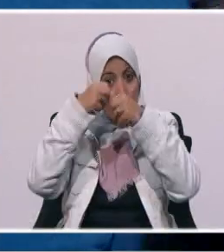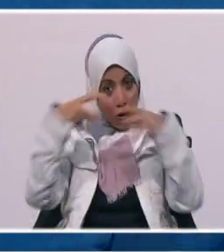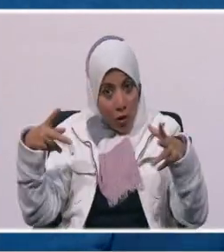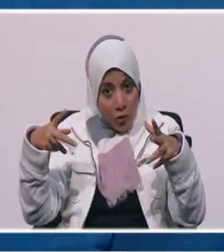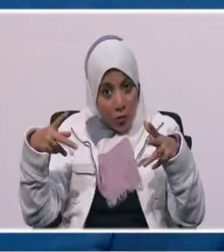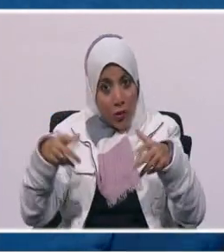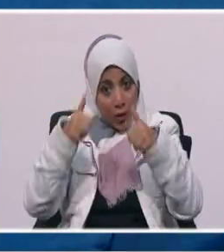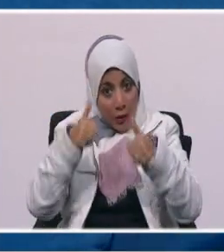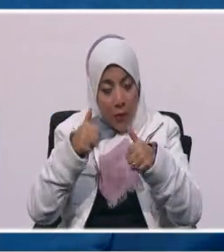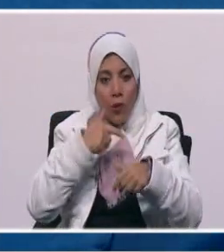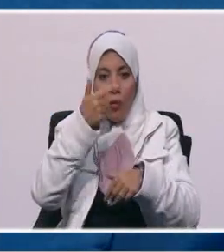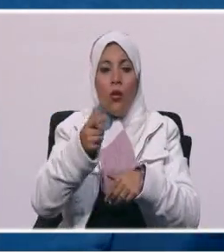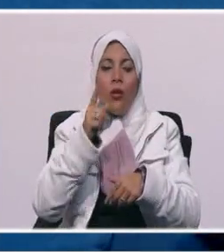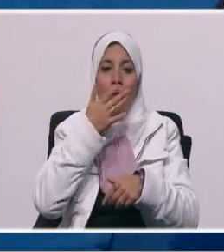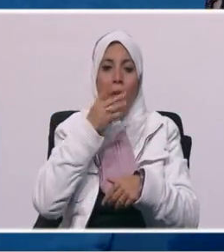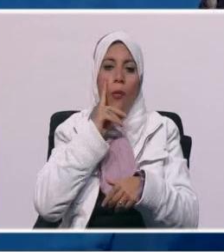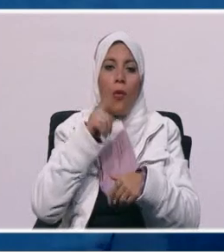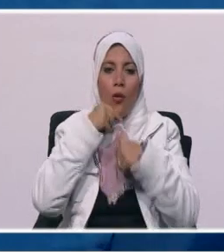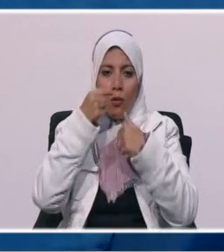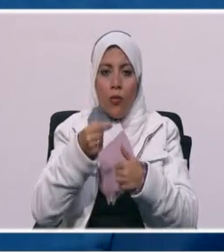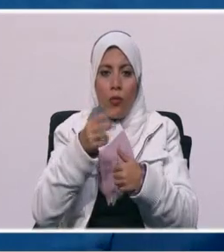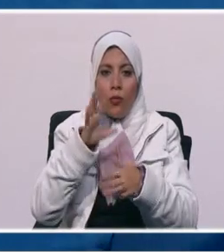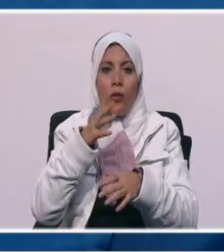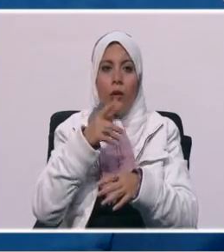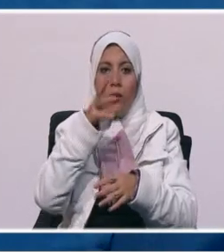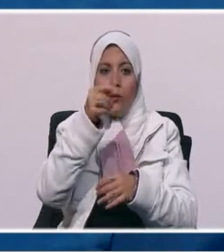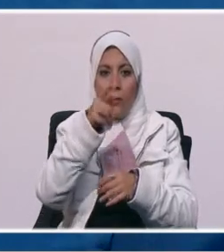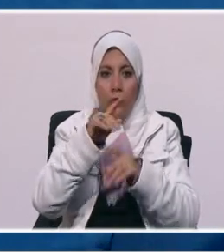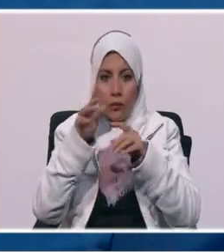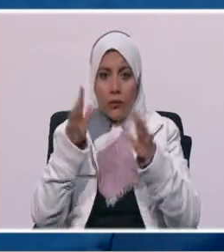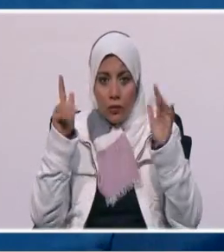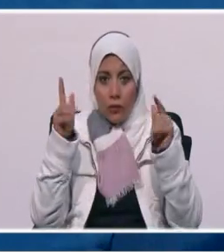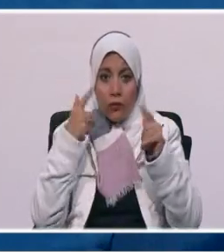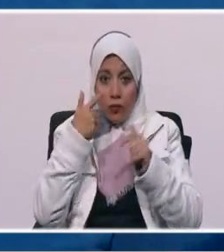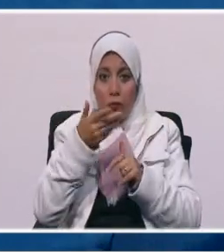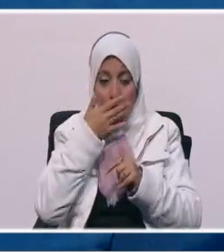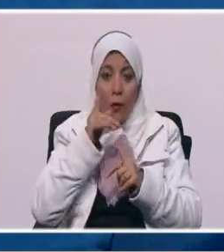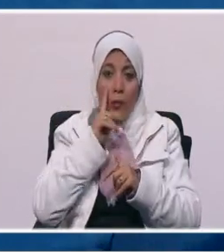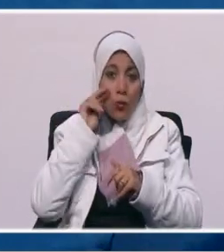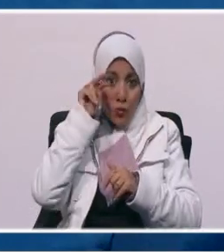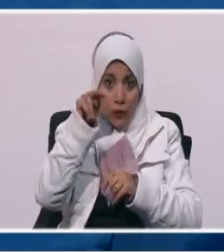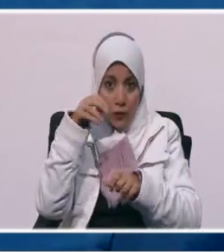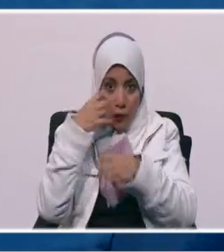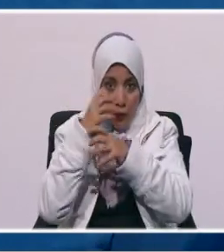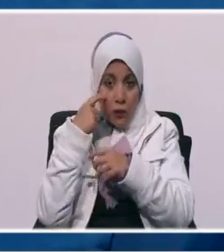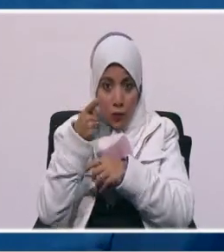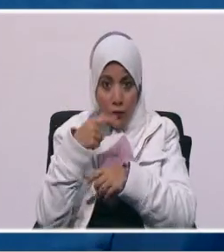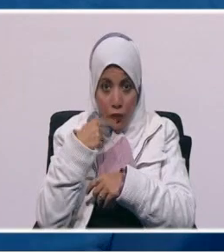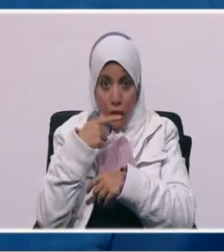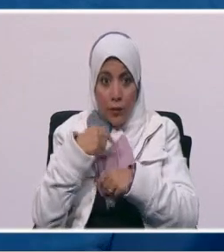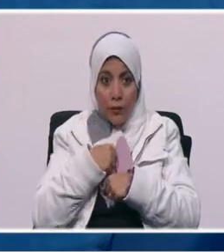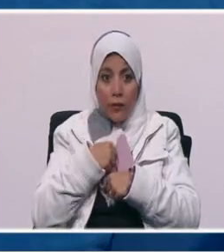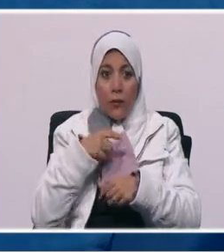صحية بس أي نوع مشكلة في حياتي، وفعلا هما لو اتفرجوا على الحلقة هيأكدوا ده. أي حاجة بتحصل